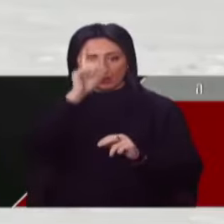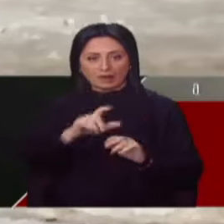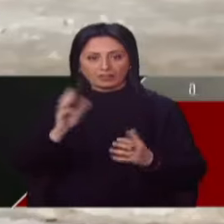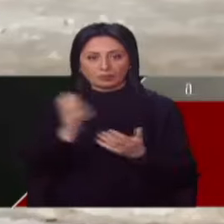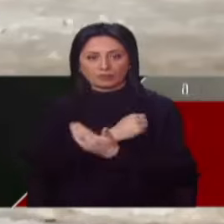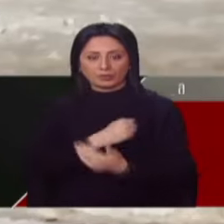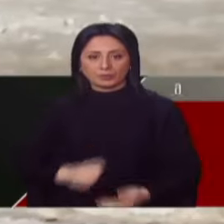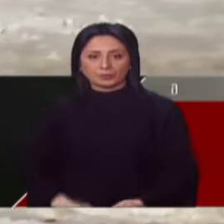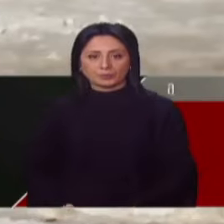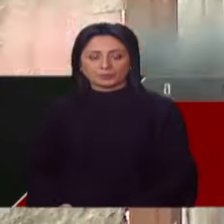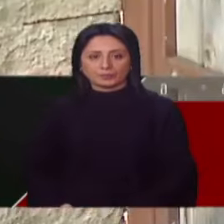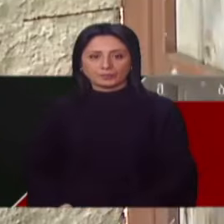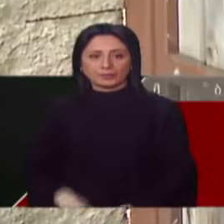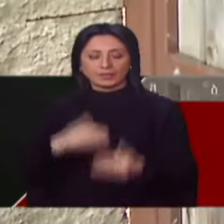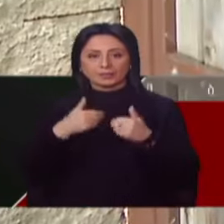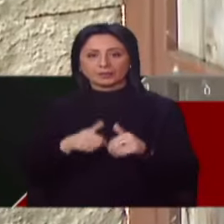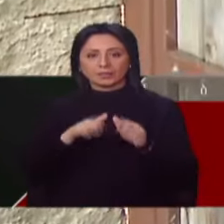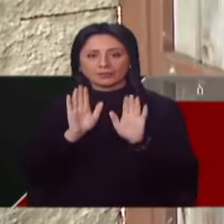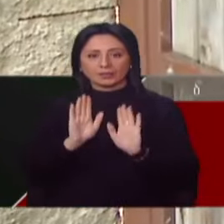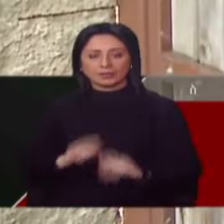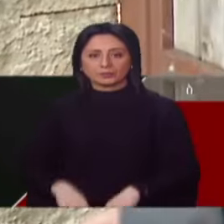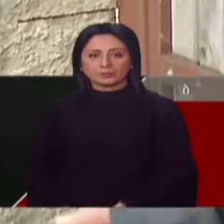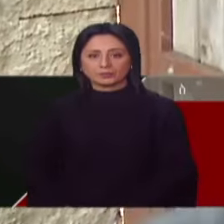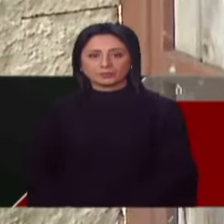მამაკაცის პოვნას. წავიდნენ